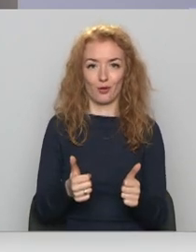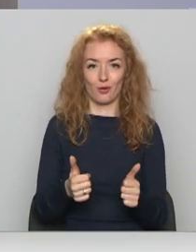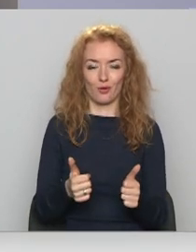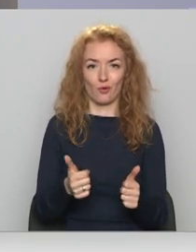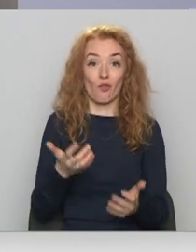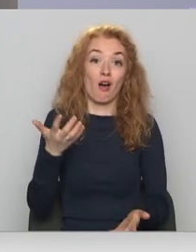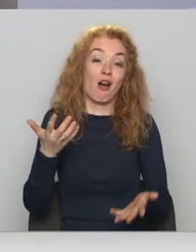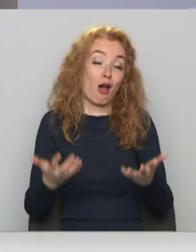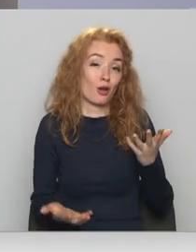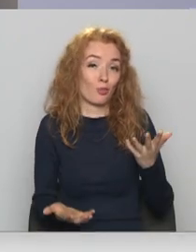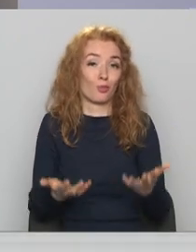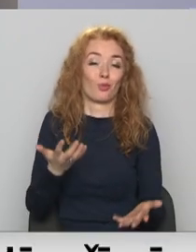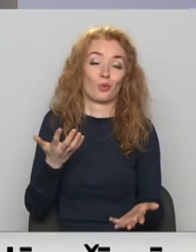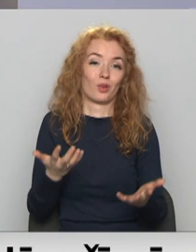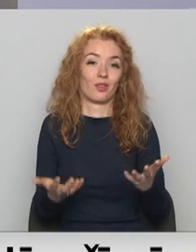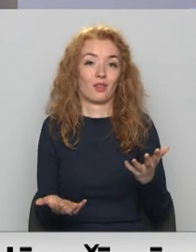ceļu. Varbūt, ka